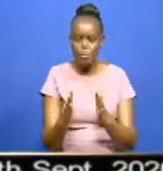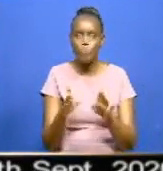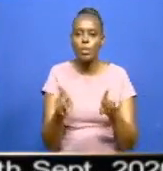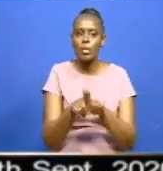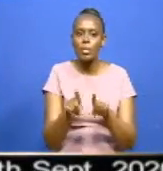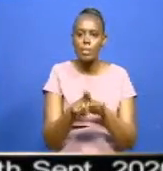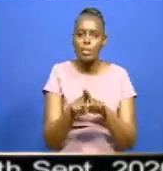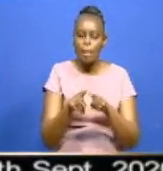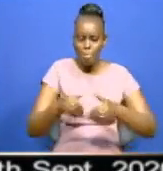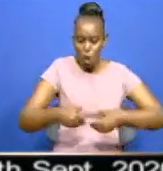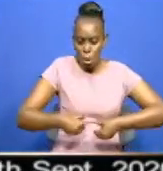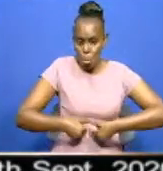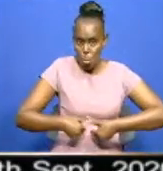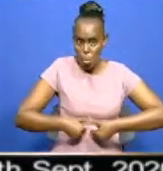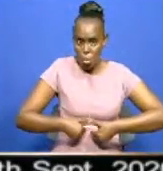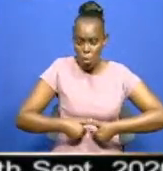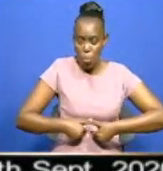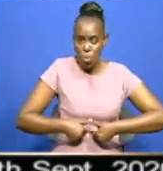awe ni kijana.